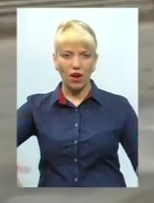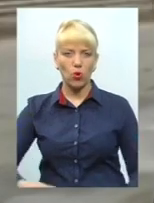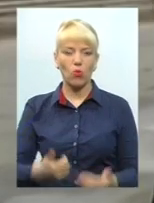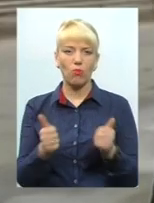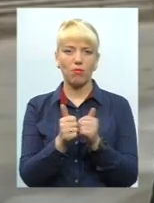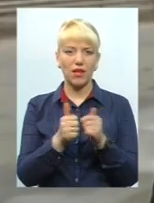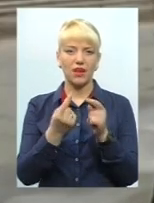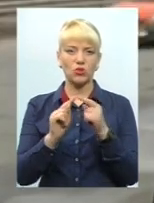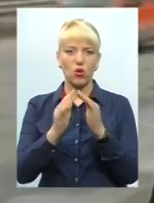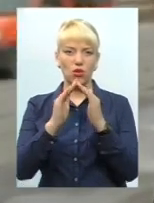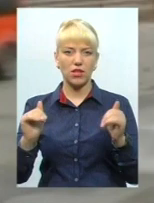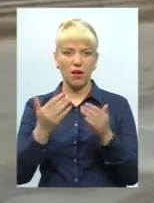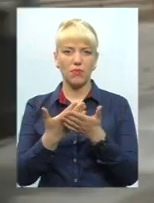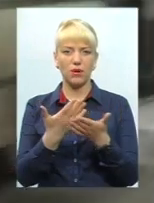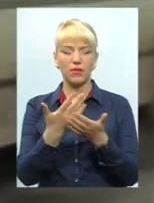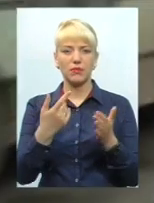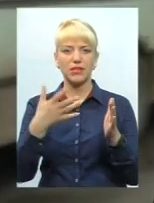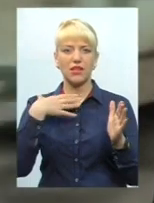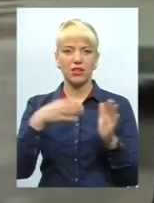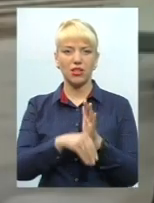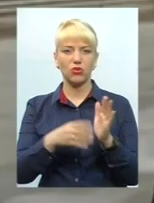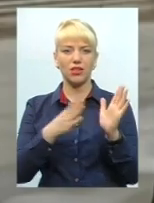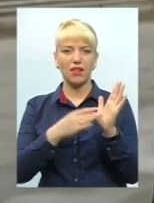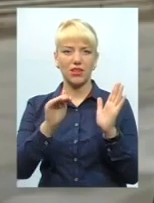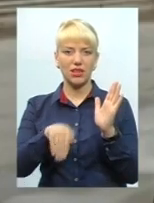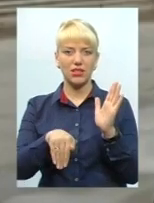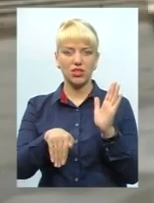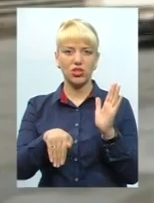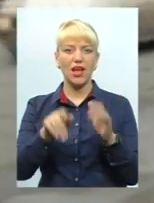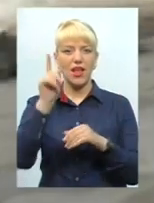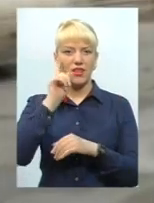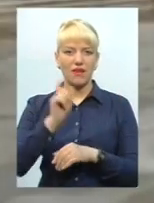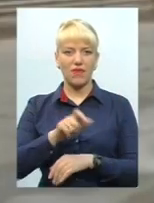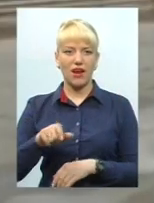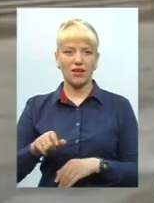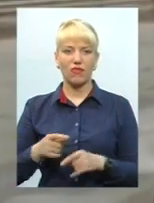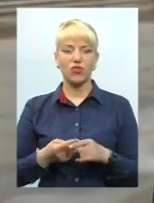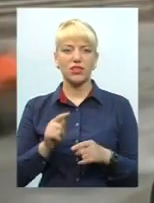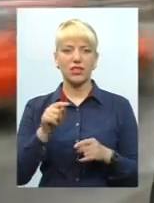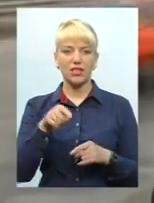табора. Загинуло, по підрахунках, до 9 тисяч євреїв, от саме